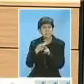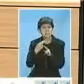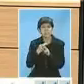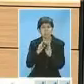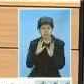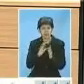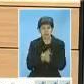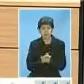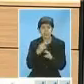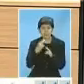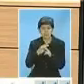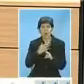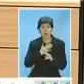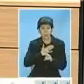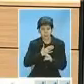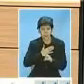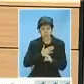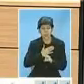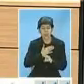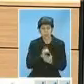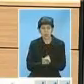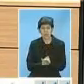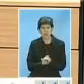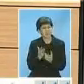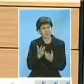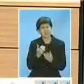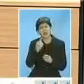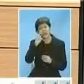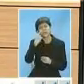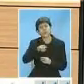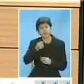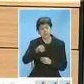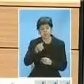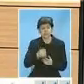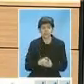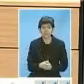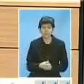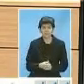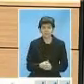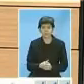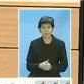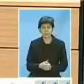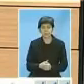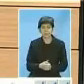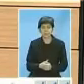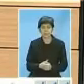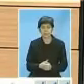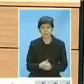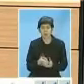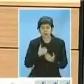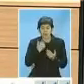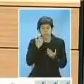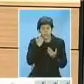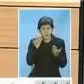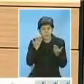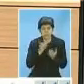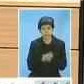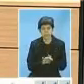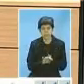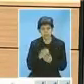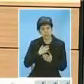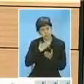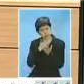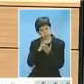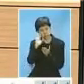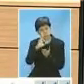ดก็เอ่ยชื่อผมก็จะประท้วงนะครับคือเป็นมาอยู่เรื่อยๆไม่เคยคิดหรอกครับท่านประธานครับที่จะมาโฆ